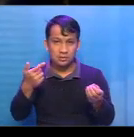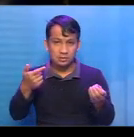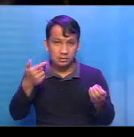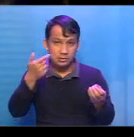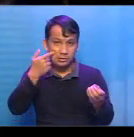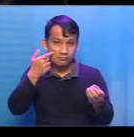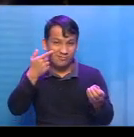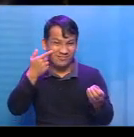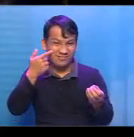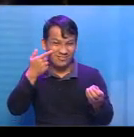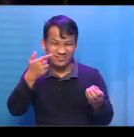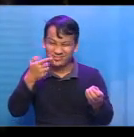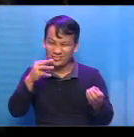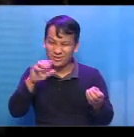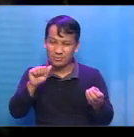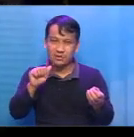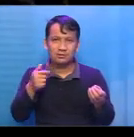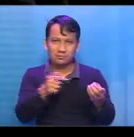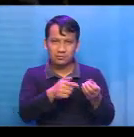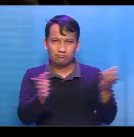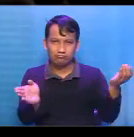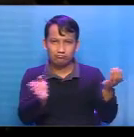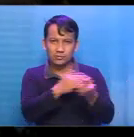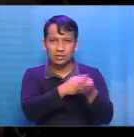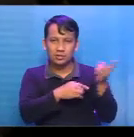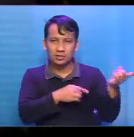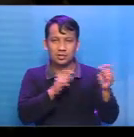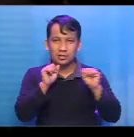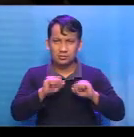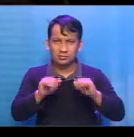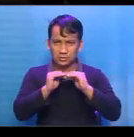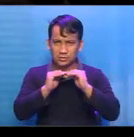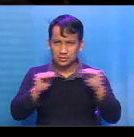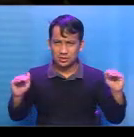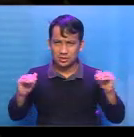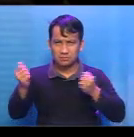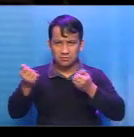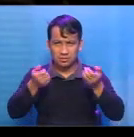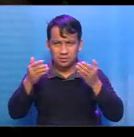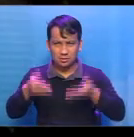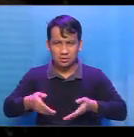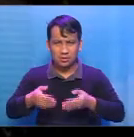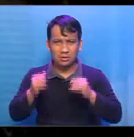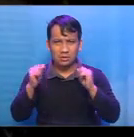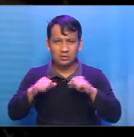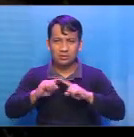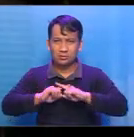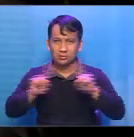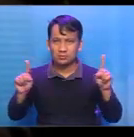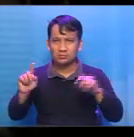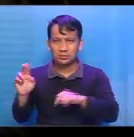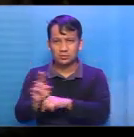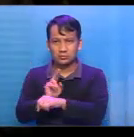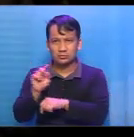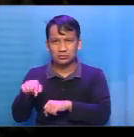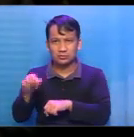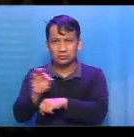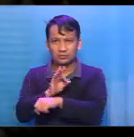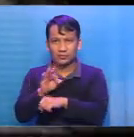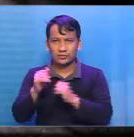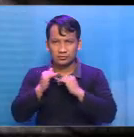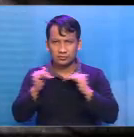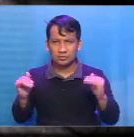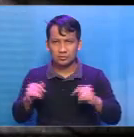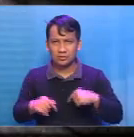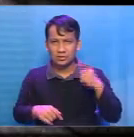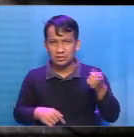Gloria Arroyo si Alvarez bilang Speaker. Pareho man po silang nasa administrasyon. Magkaiba lang ng paksyon. Ganun po ulit ang nangyari.